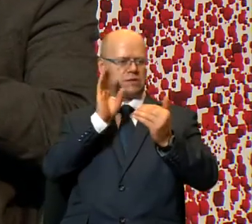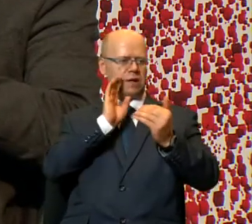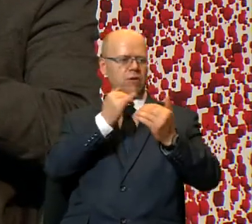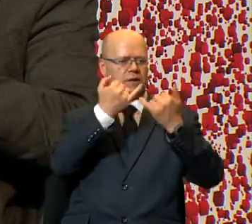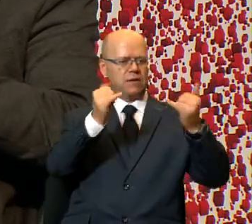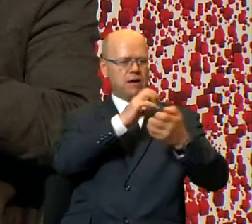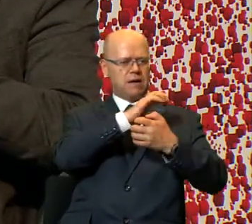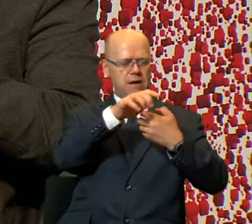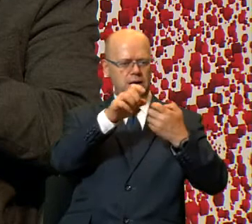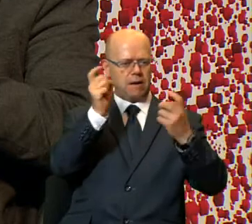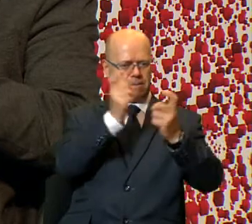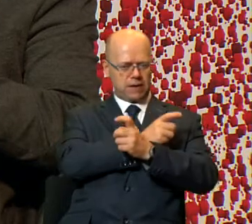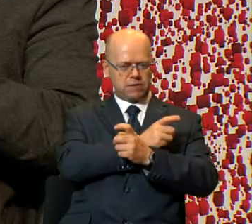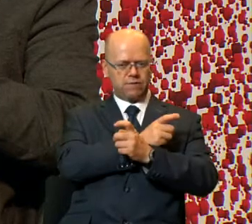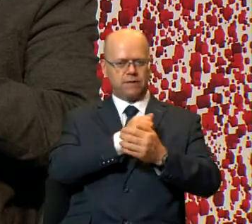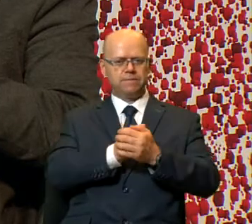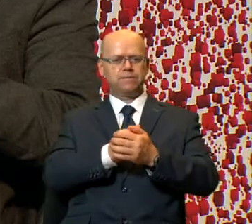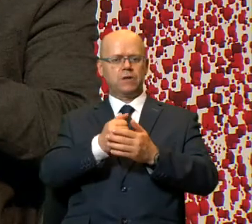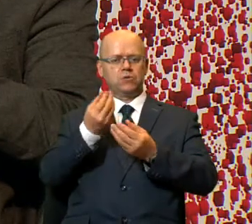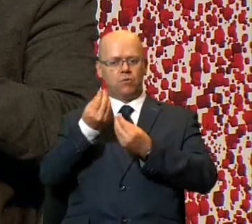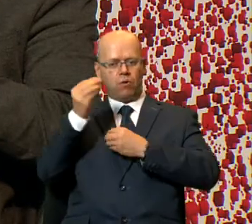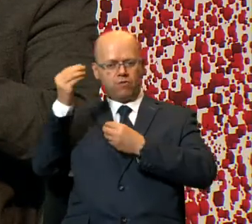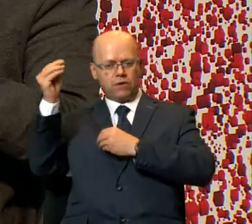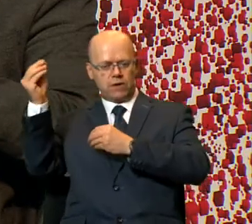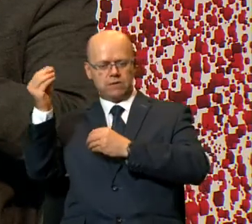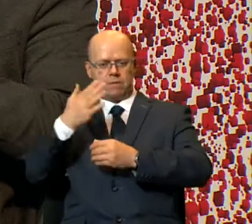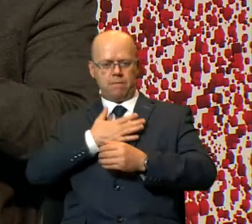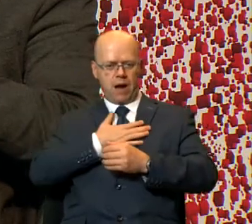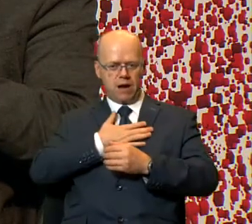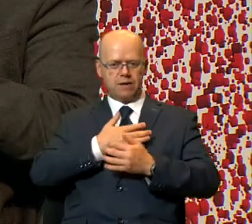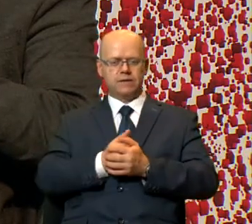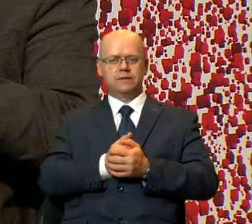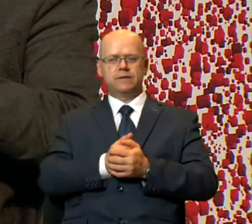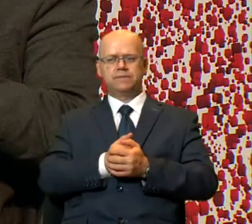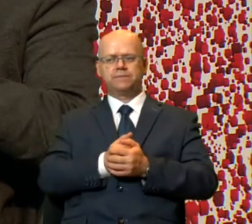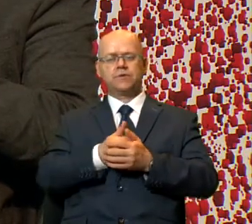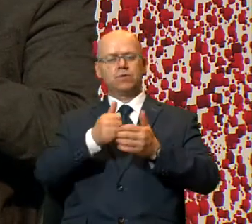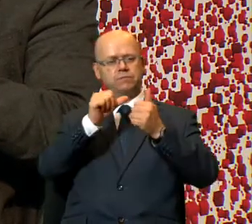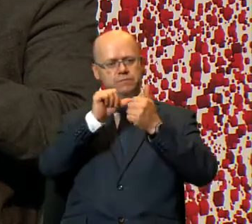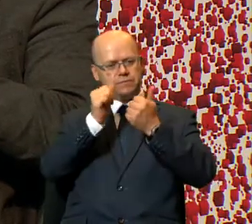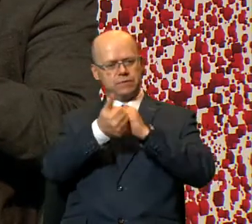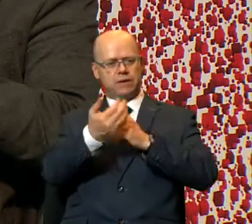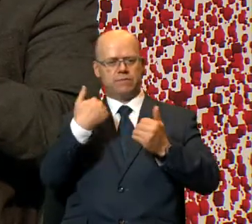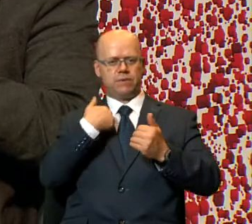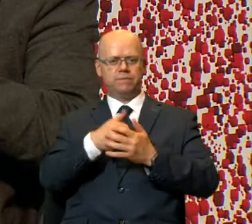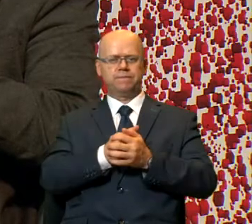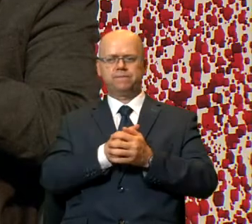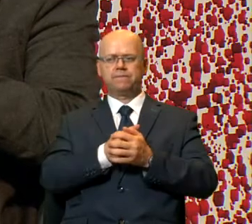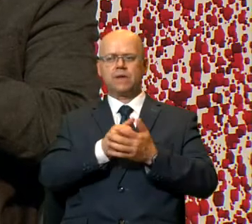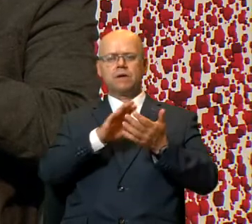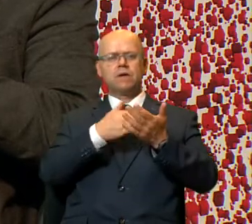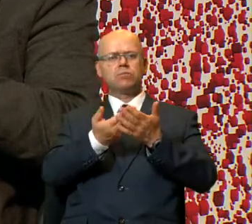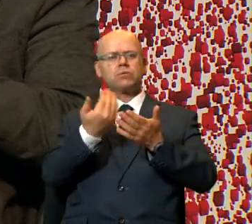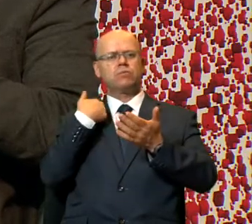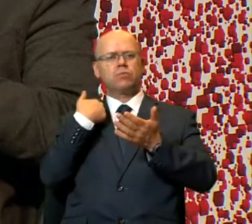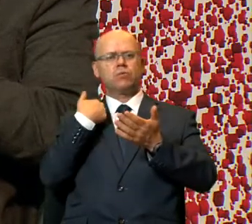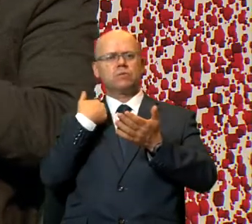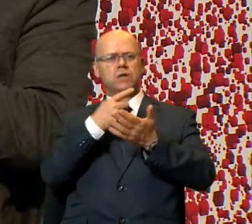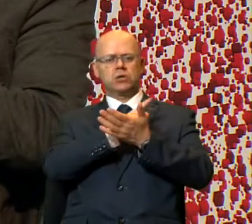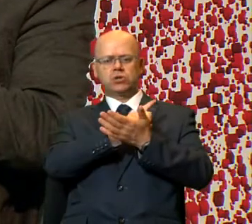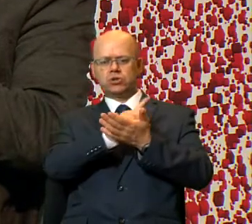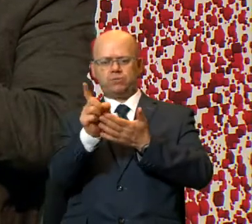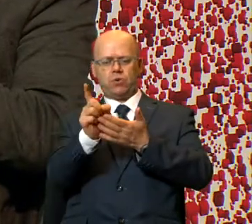ciągle zwiększać coś, co już mają, a więc te systemy zmieniły się oczywiście. Był tam pewien ekstremalny element